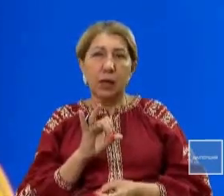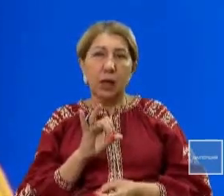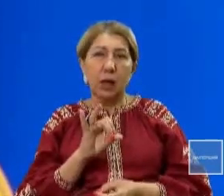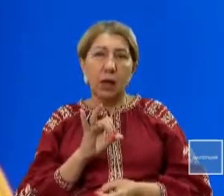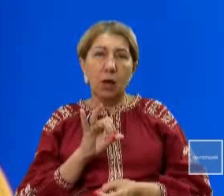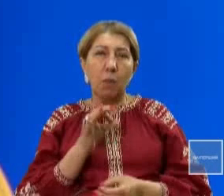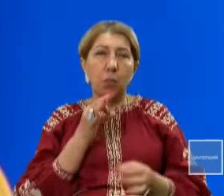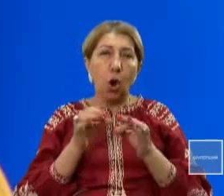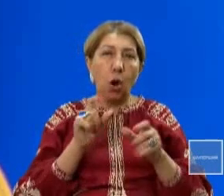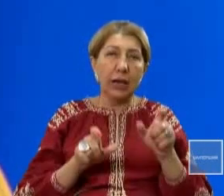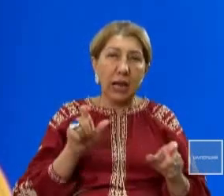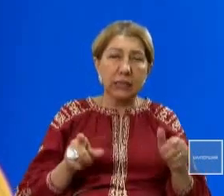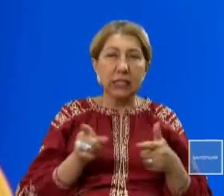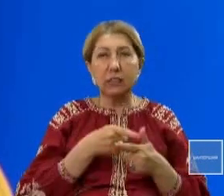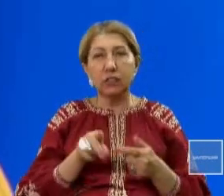прорадників